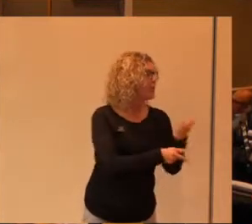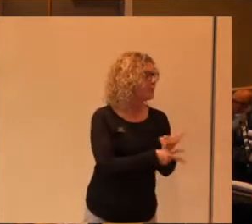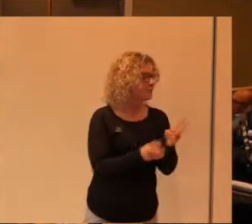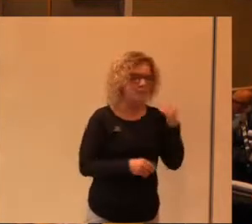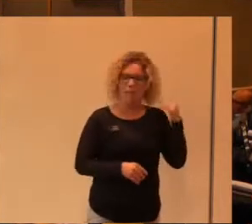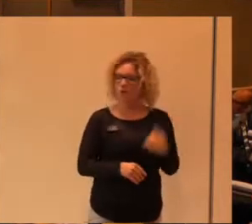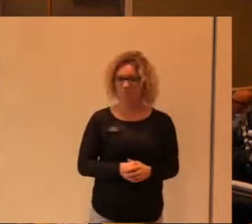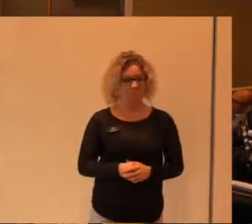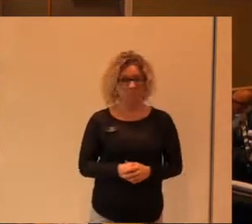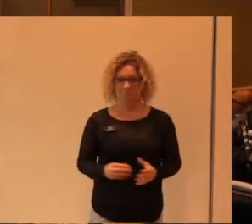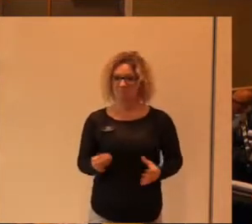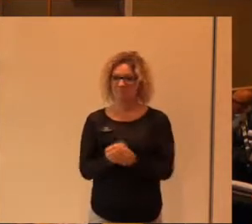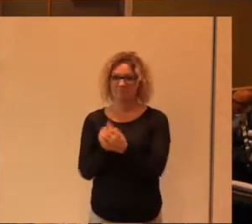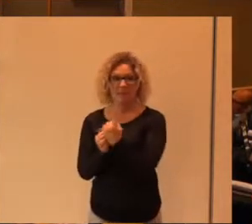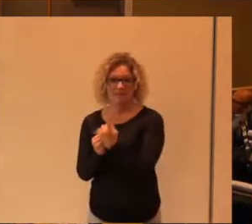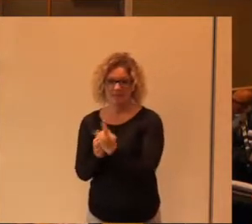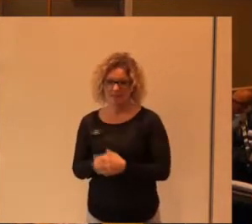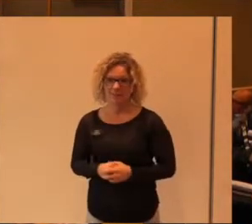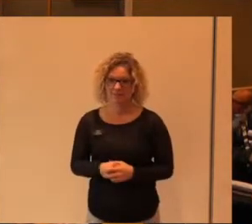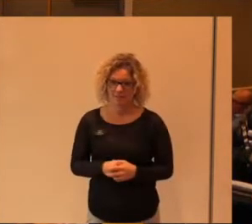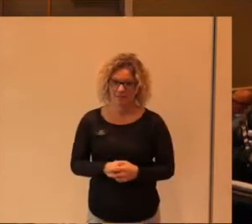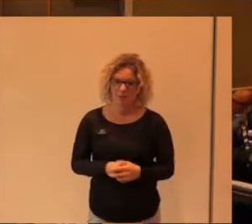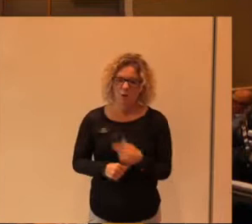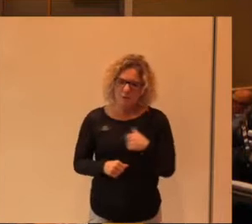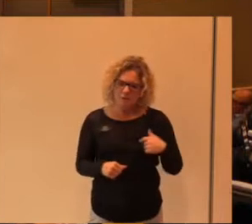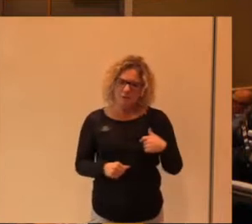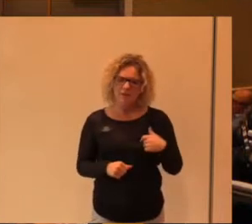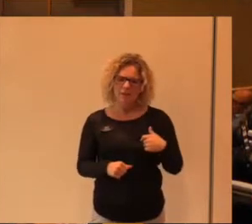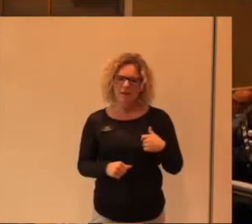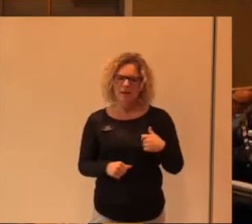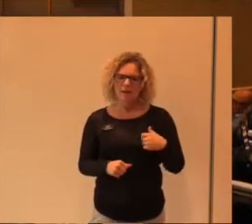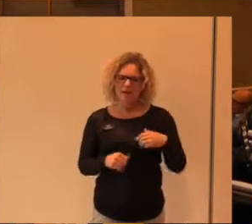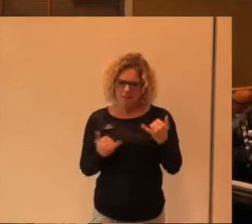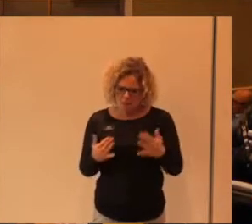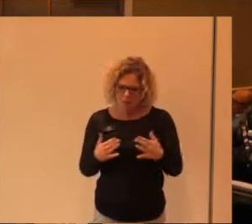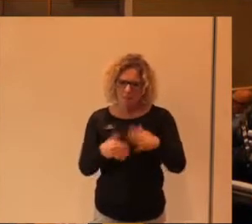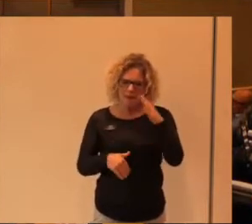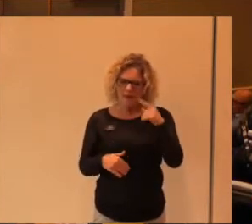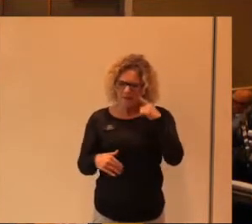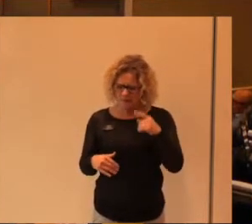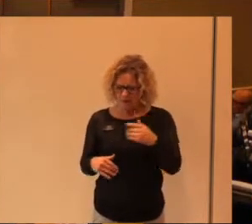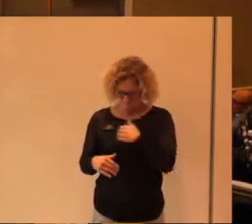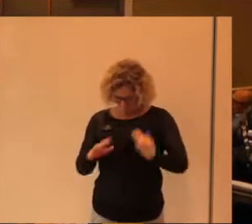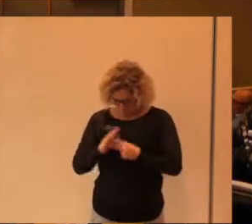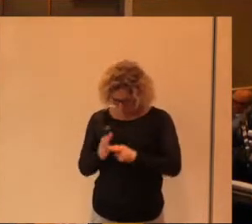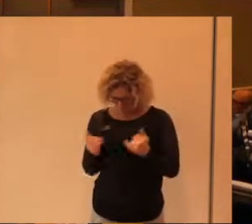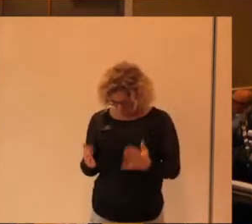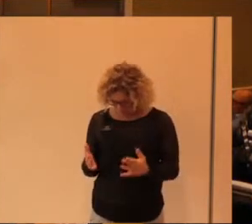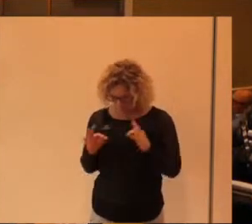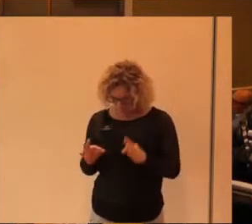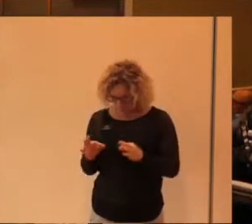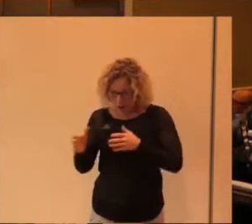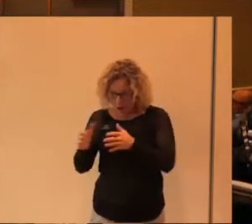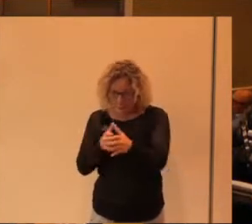vi behövde förut. Utan det vi mer behöver fundera på, det är hur kan vi individualisera de system vi har så att